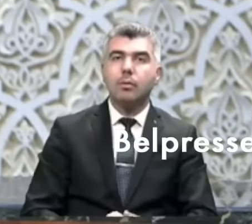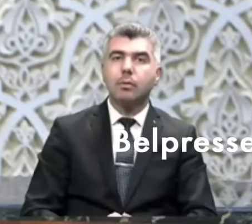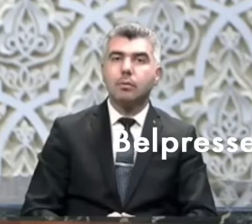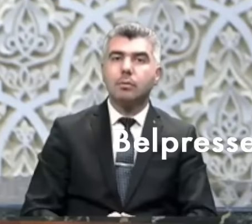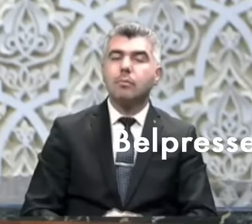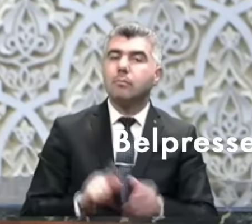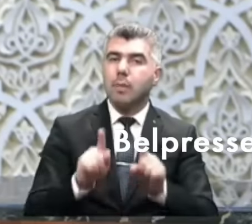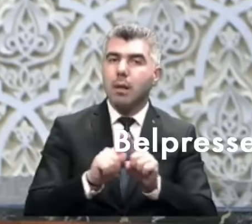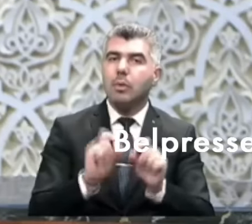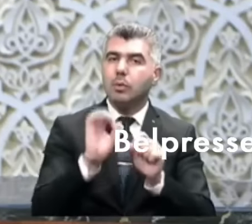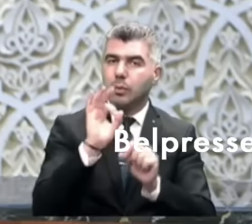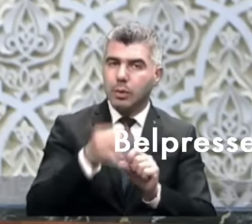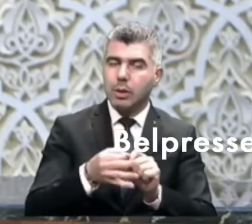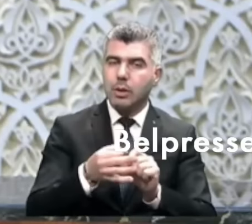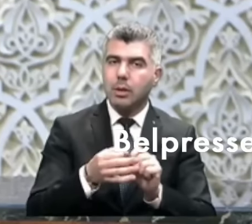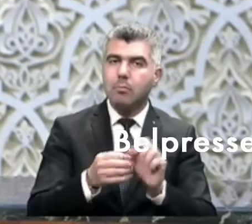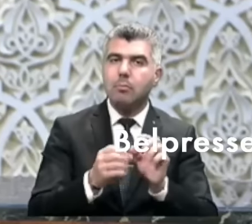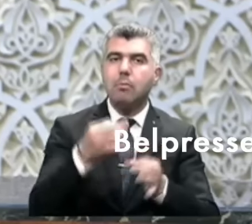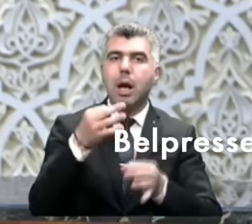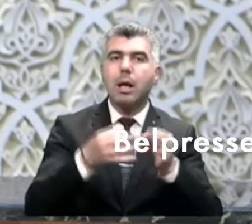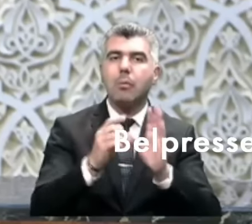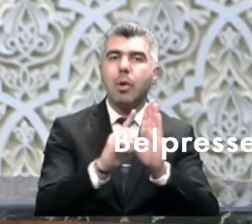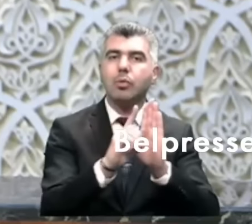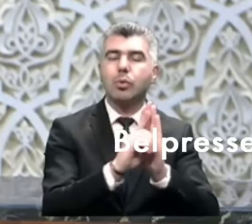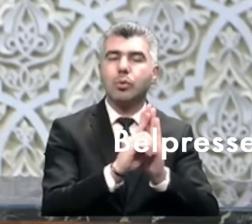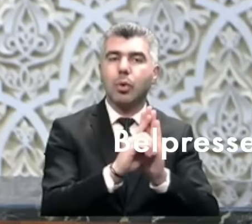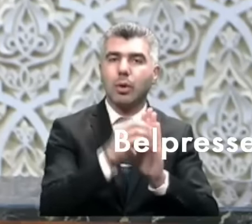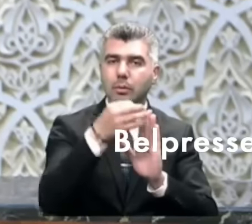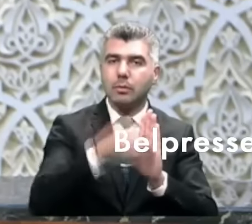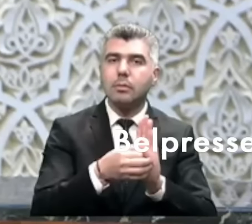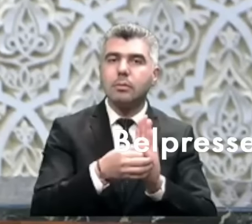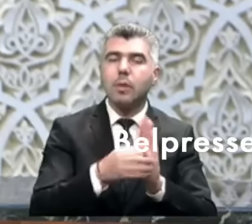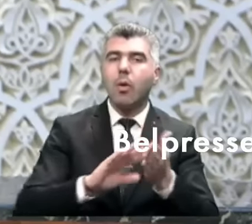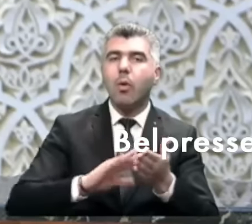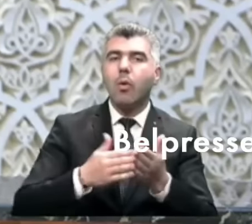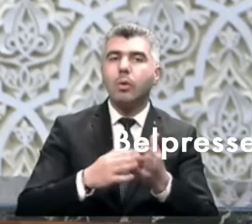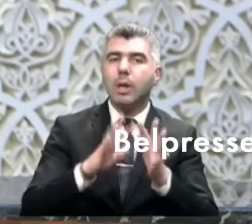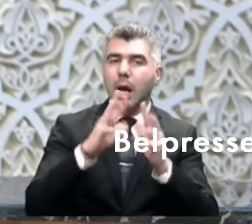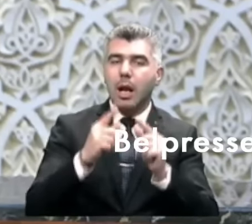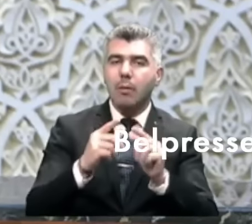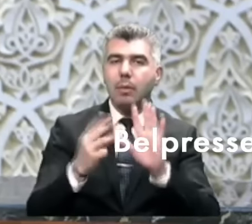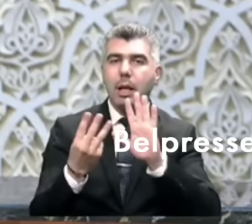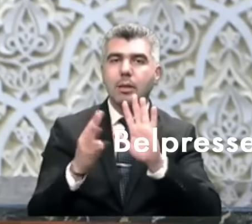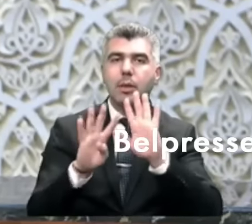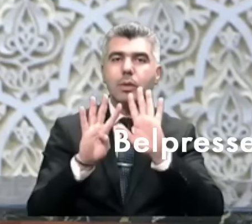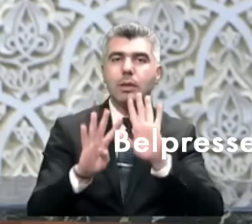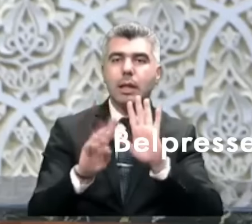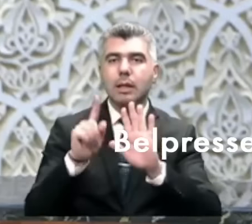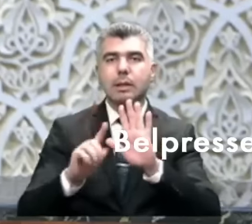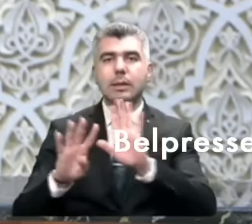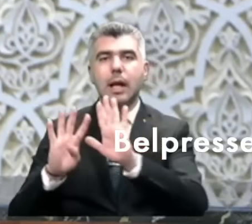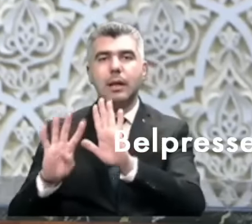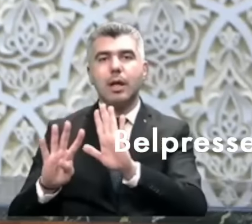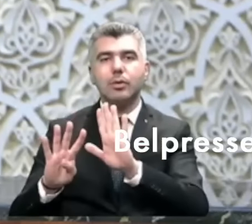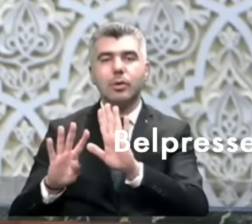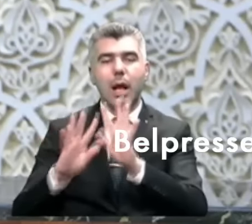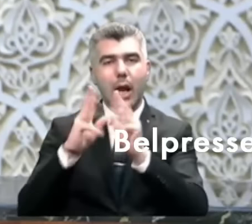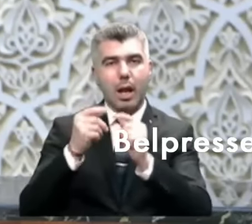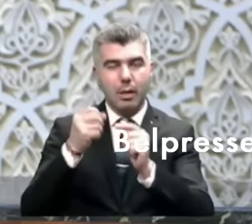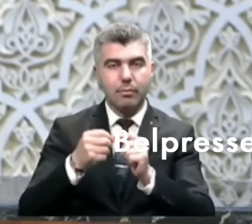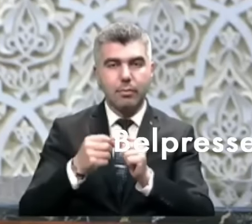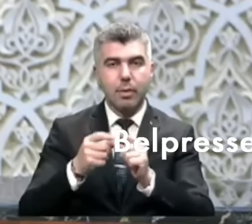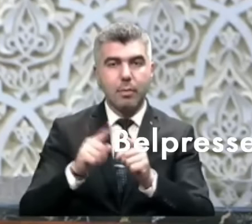مقيد بقرار للمحكمه الدستوريه حامل لرقم 93 19 نحن داخل